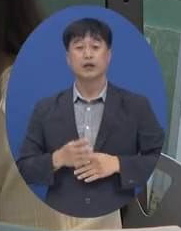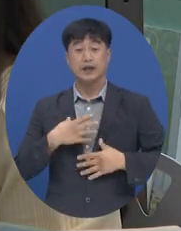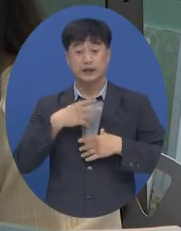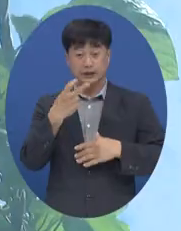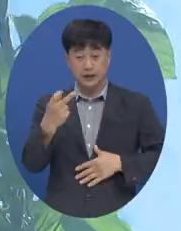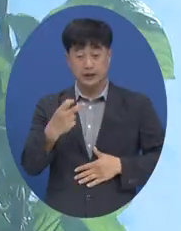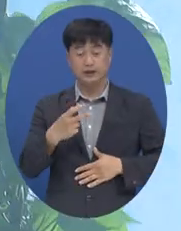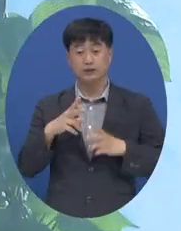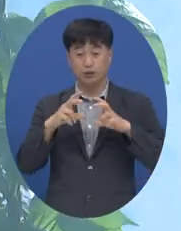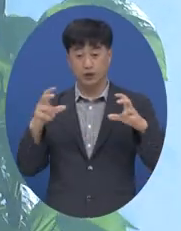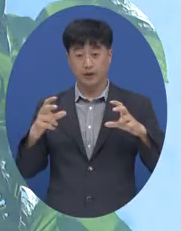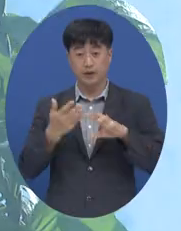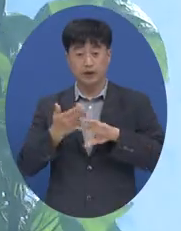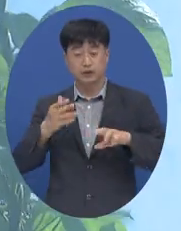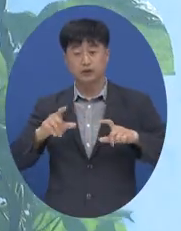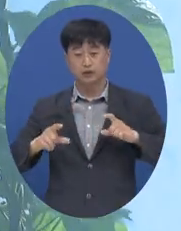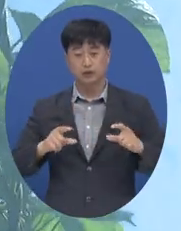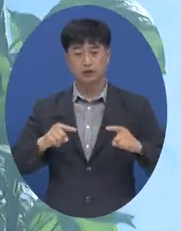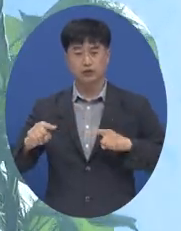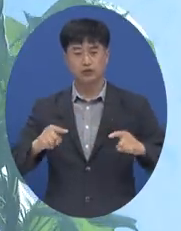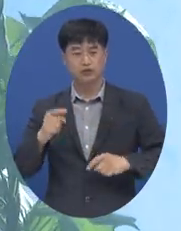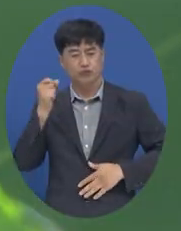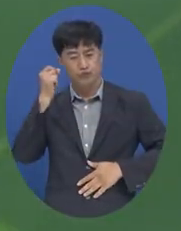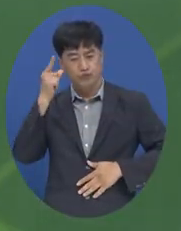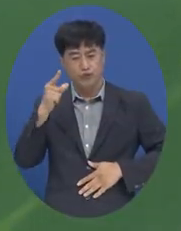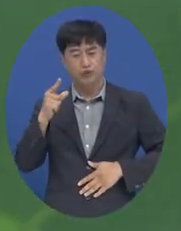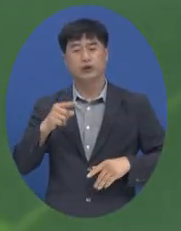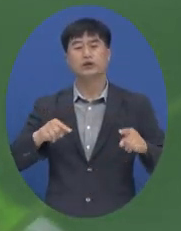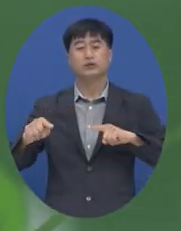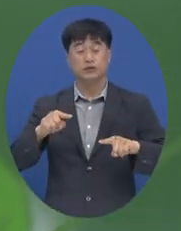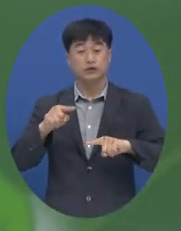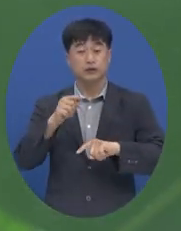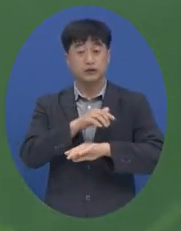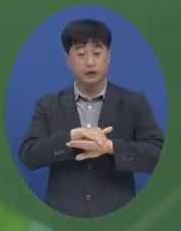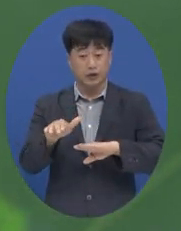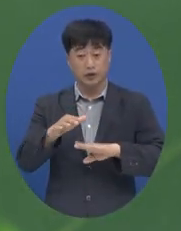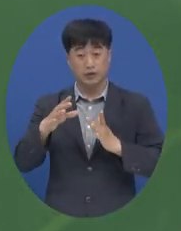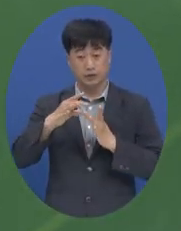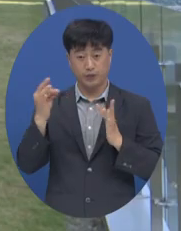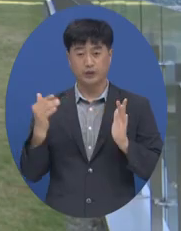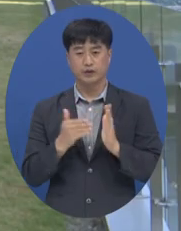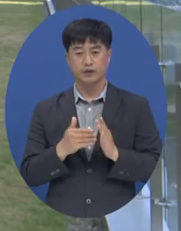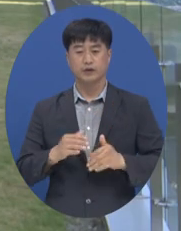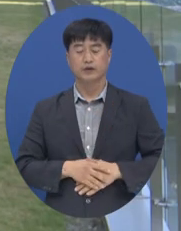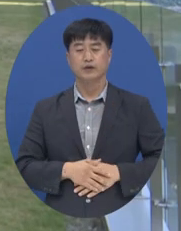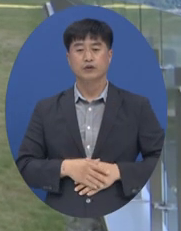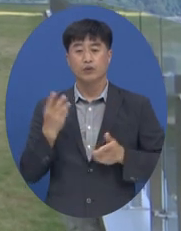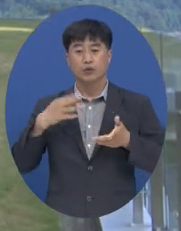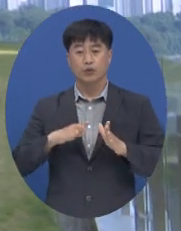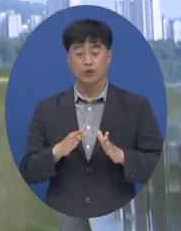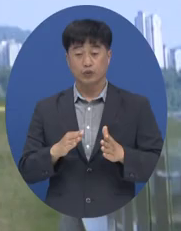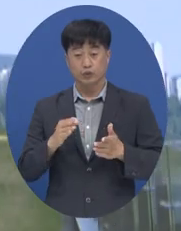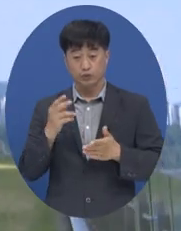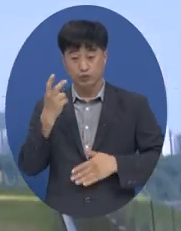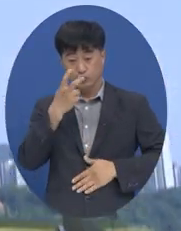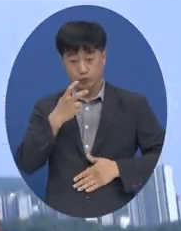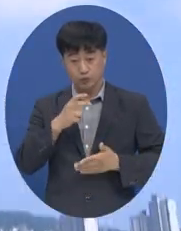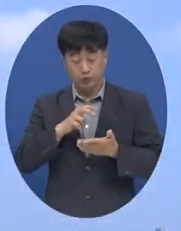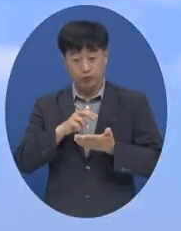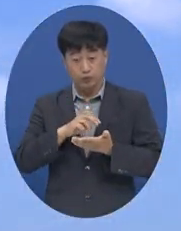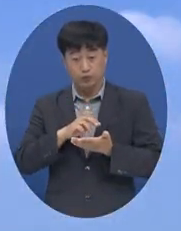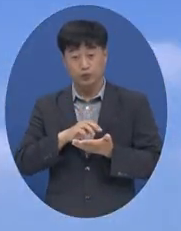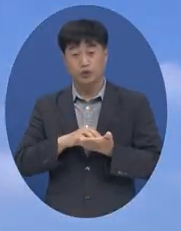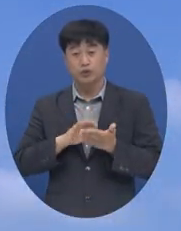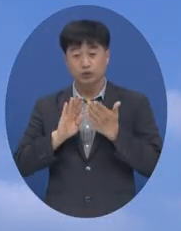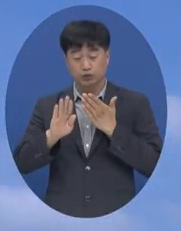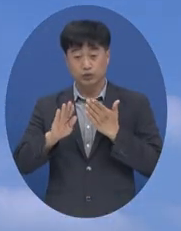안산과 성남 등 다른 지자체의 우수 정책도 마켓에서 선정됐습니다. 경기도는 수요조사와 예산 편성